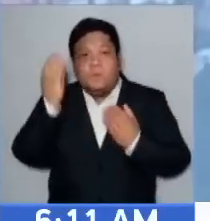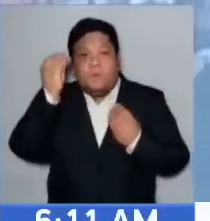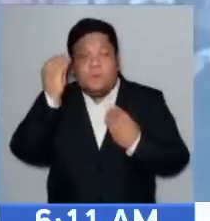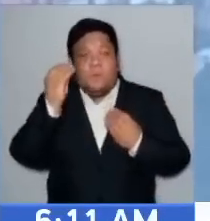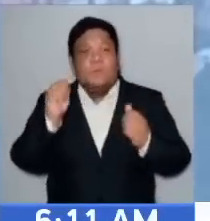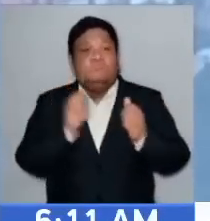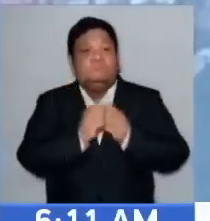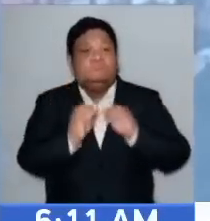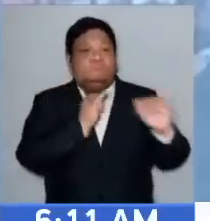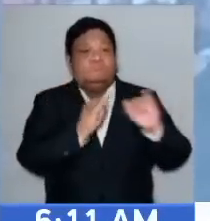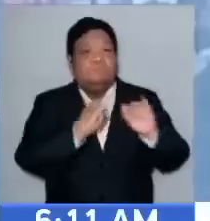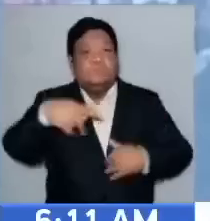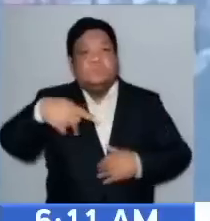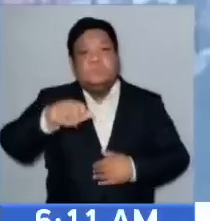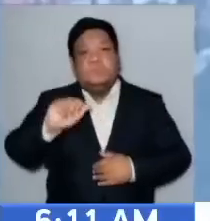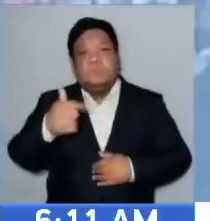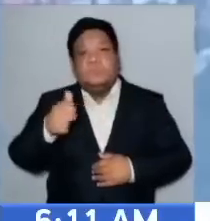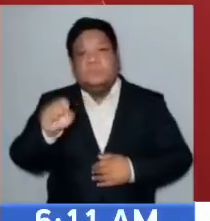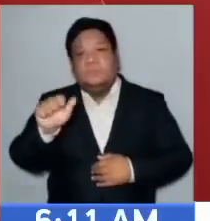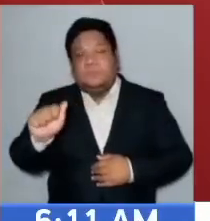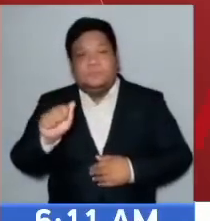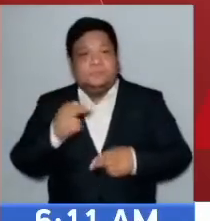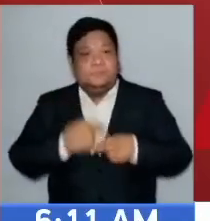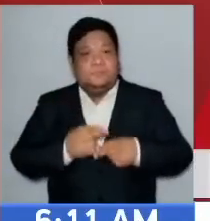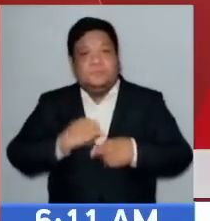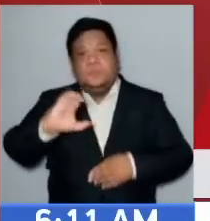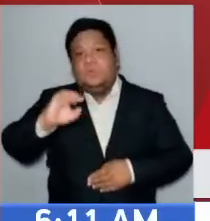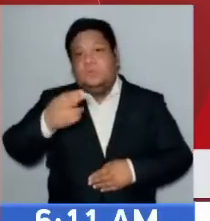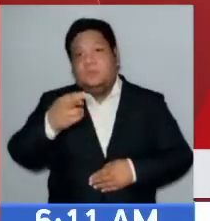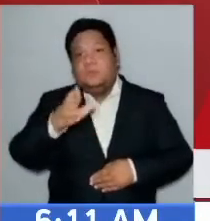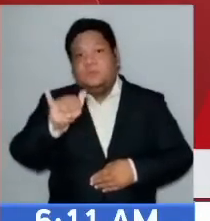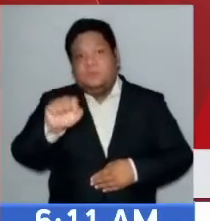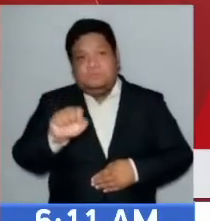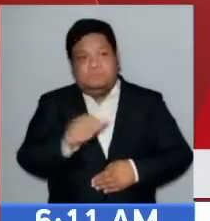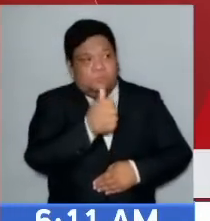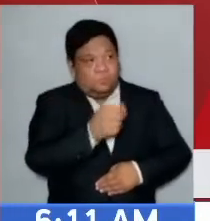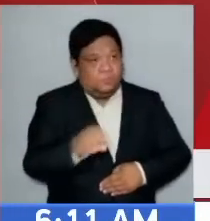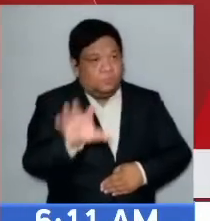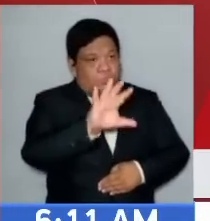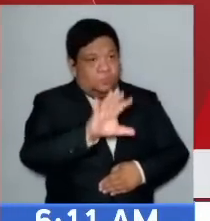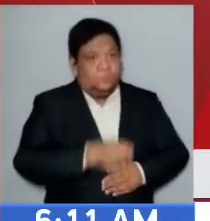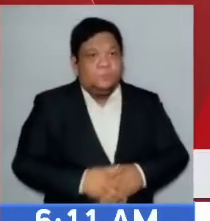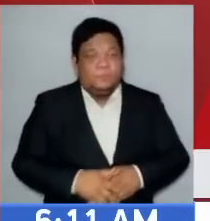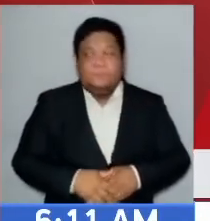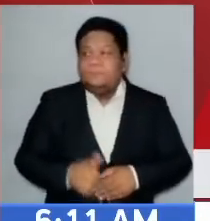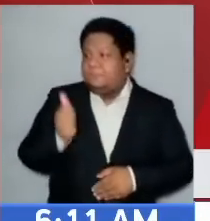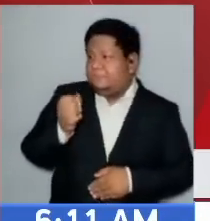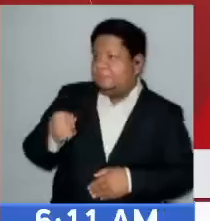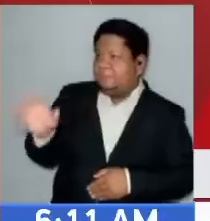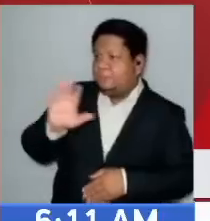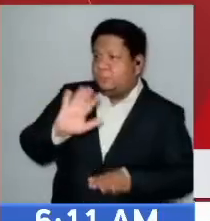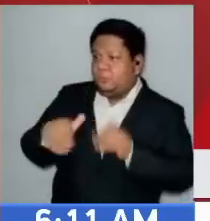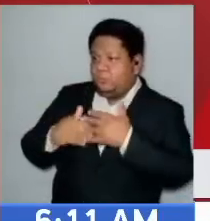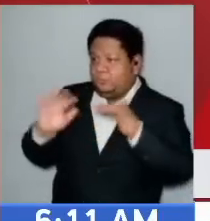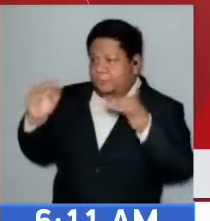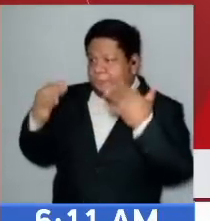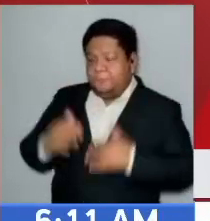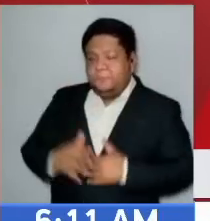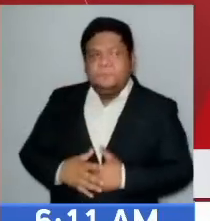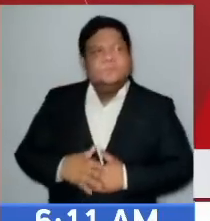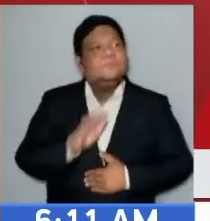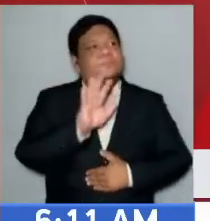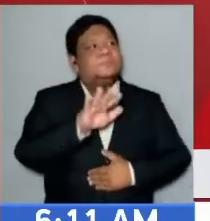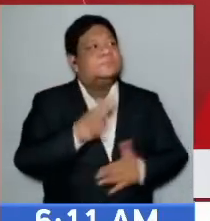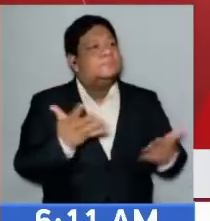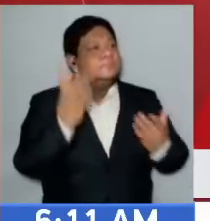Chris Perez. Magandang umaga, Chris. Igan at sa lahat po natin mga taga-subaybay. Nasaan na ang bagyong Betty? Ito ba'y